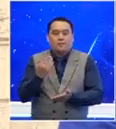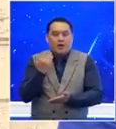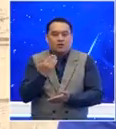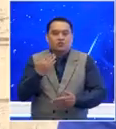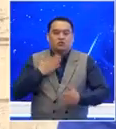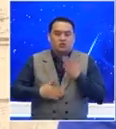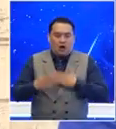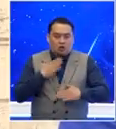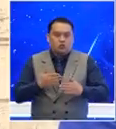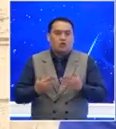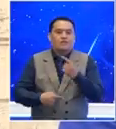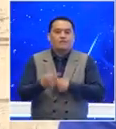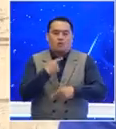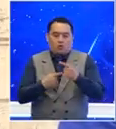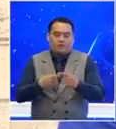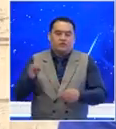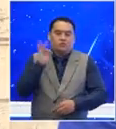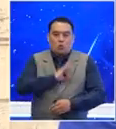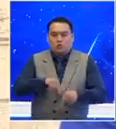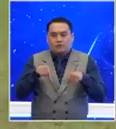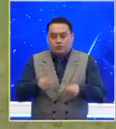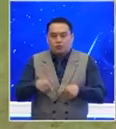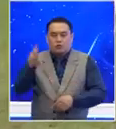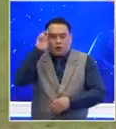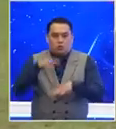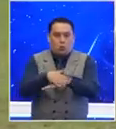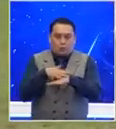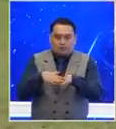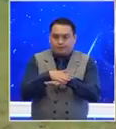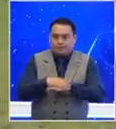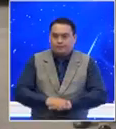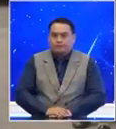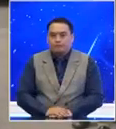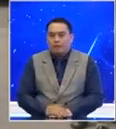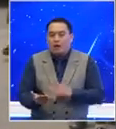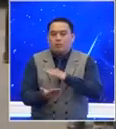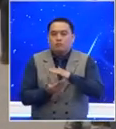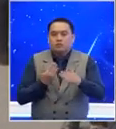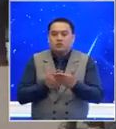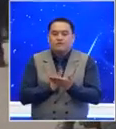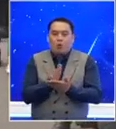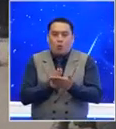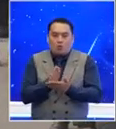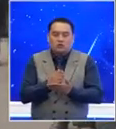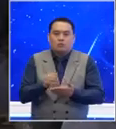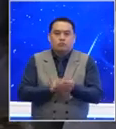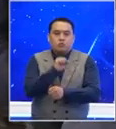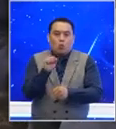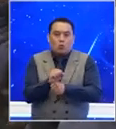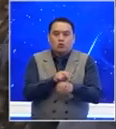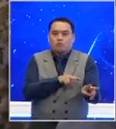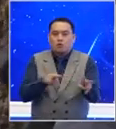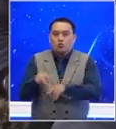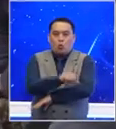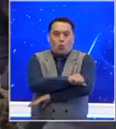честь и радость, что я вновь смог пригодиться своей стране и народу. Призывники будут нести службу на блокпостах, патрулировать